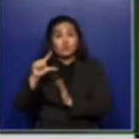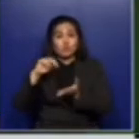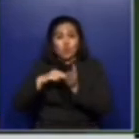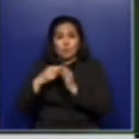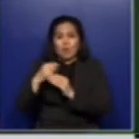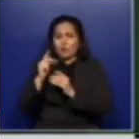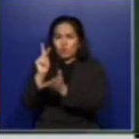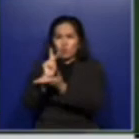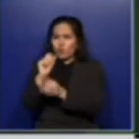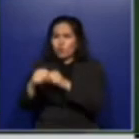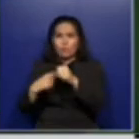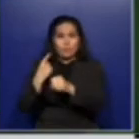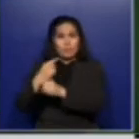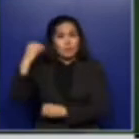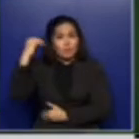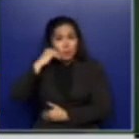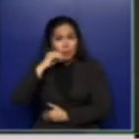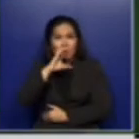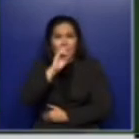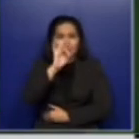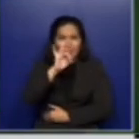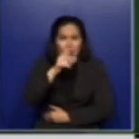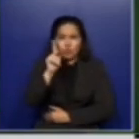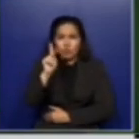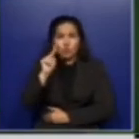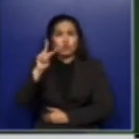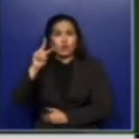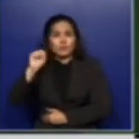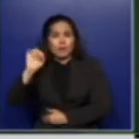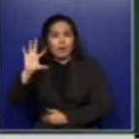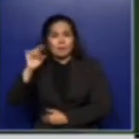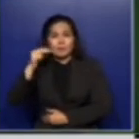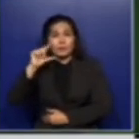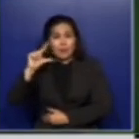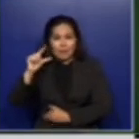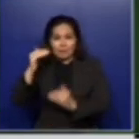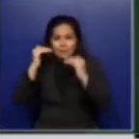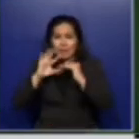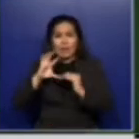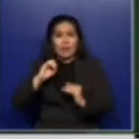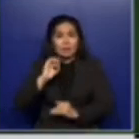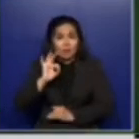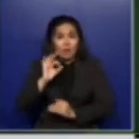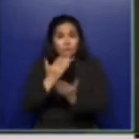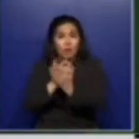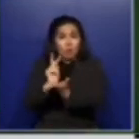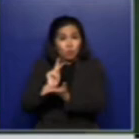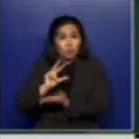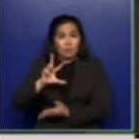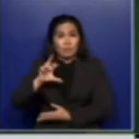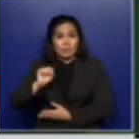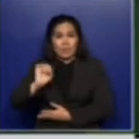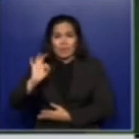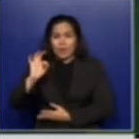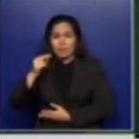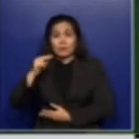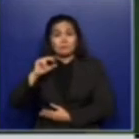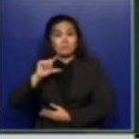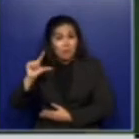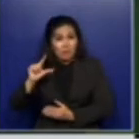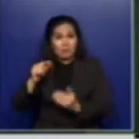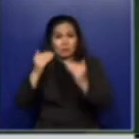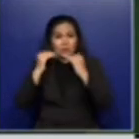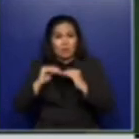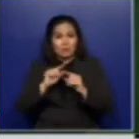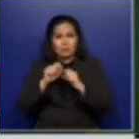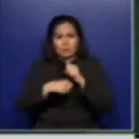ๆปีปี58กู้ 250,000 ล้านปี59กู้ 3,900 ปี60